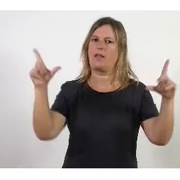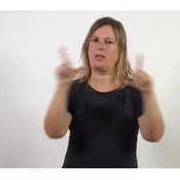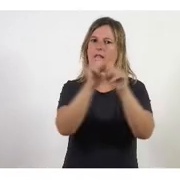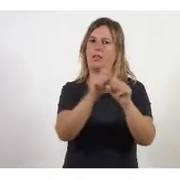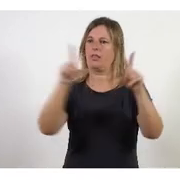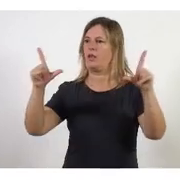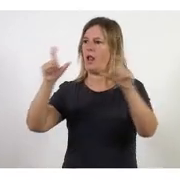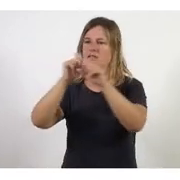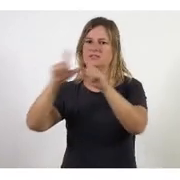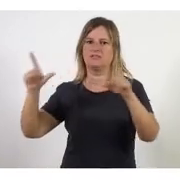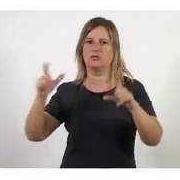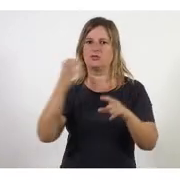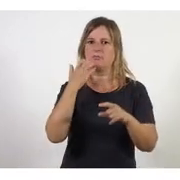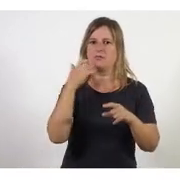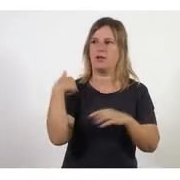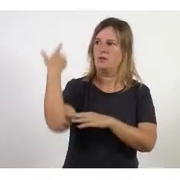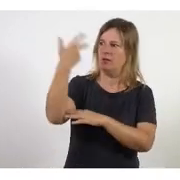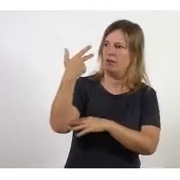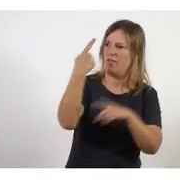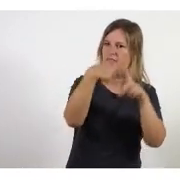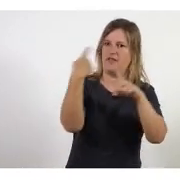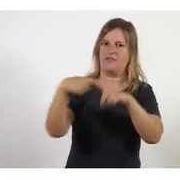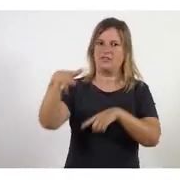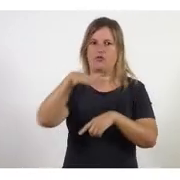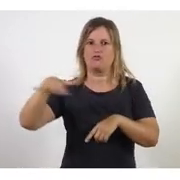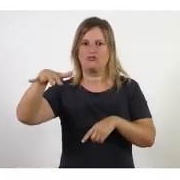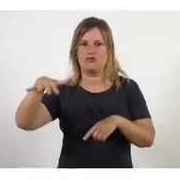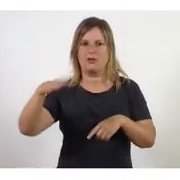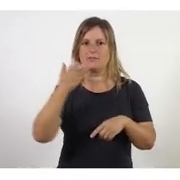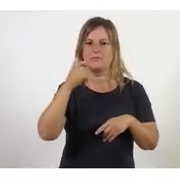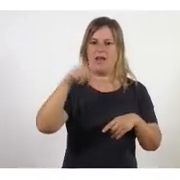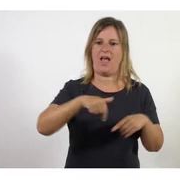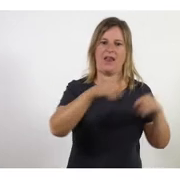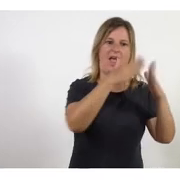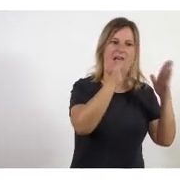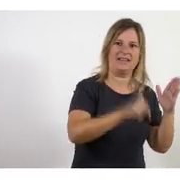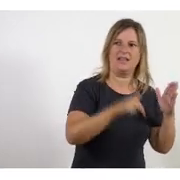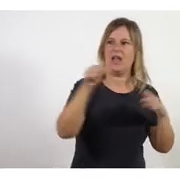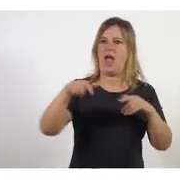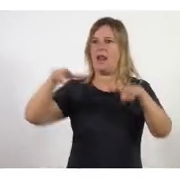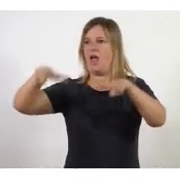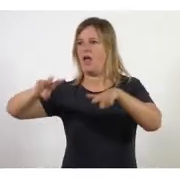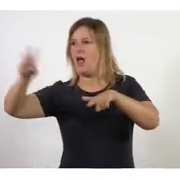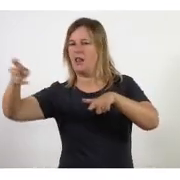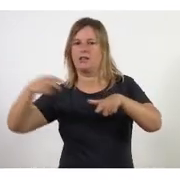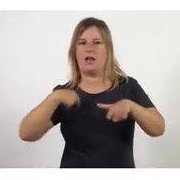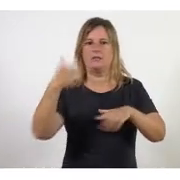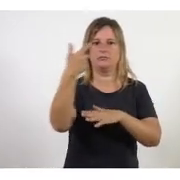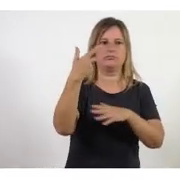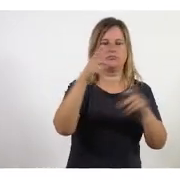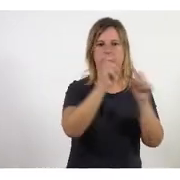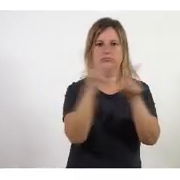aquest selfie en diverses ubicacions o en diversos llocs, mira, ara estem aquí, ara estem allà, ara estem fent això, doncs podeu fer servir